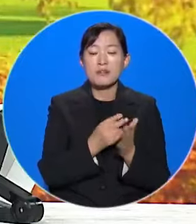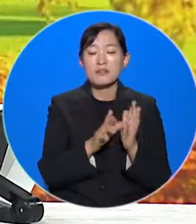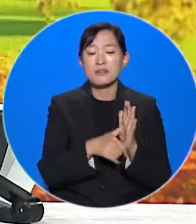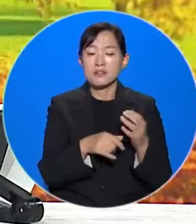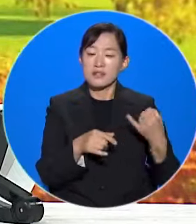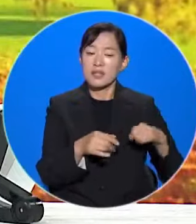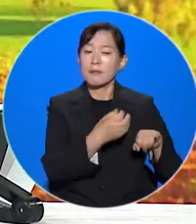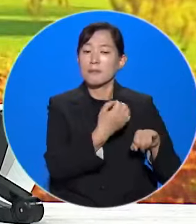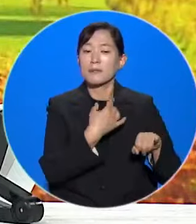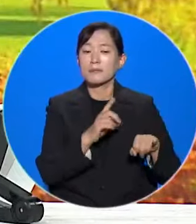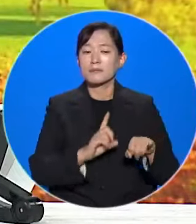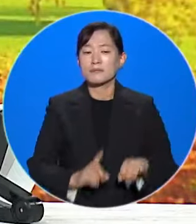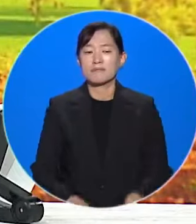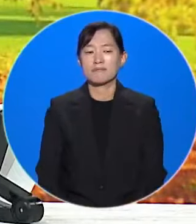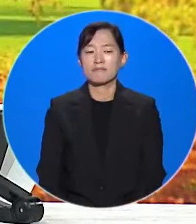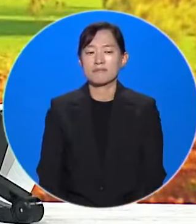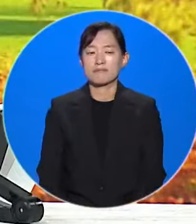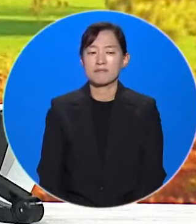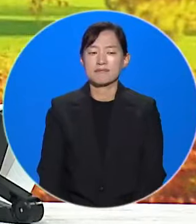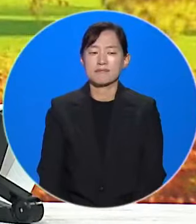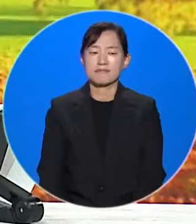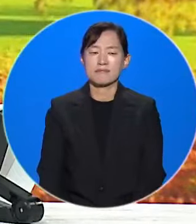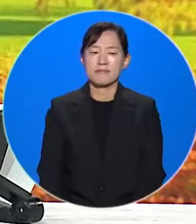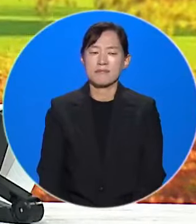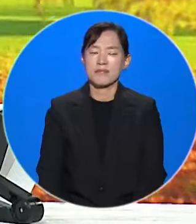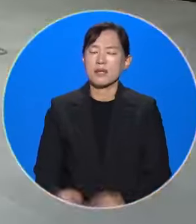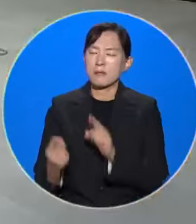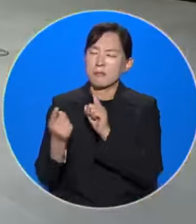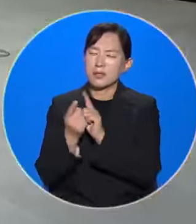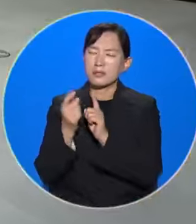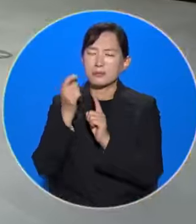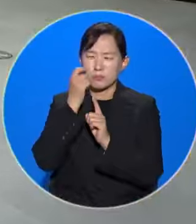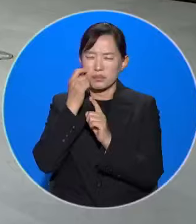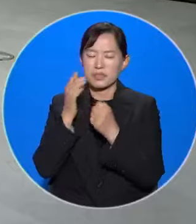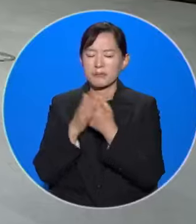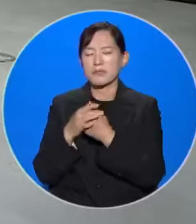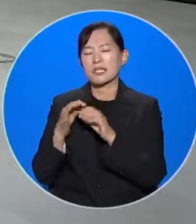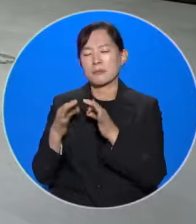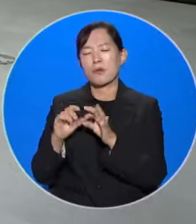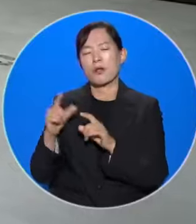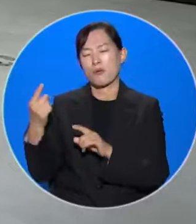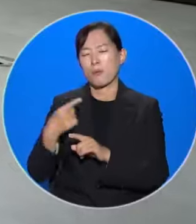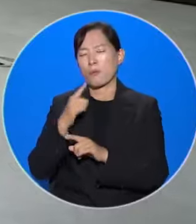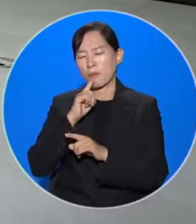해요? 온대는데 면회 안 되니까 금요일날 오라 그랬거든요. 네.